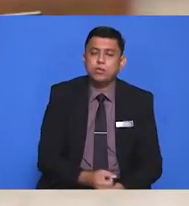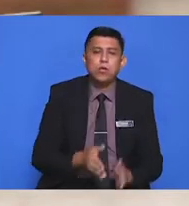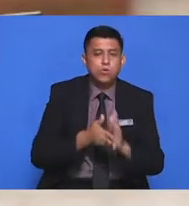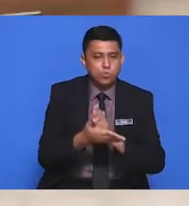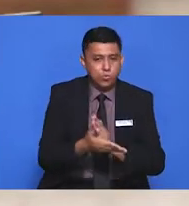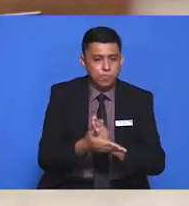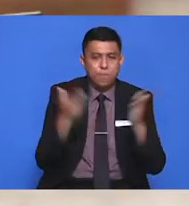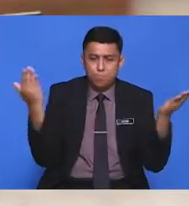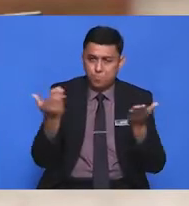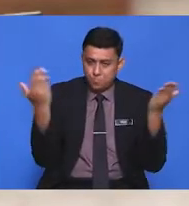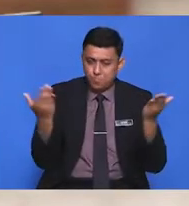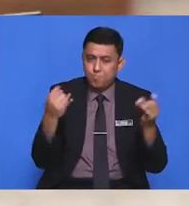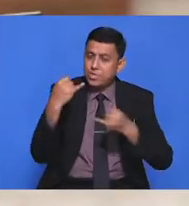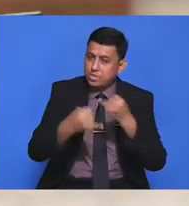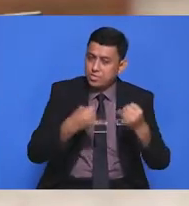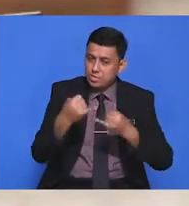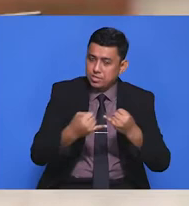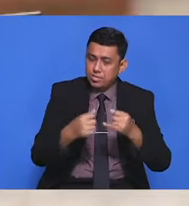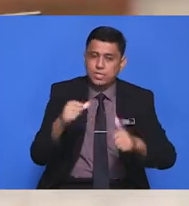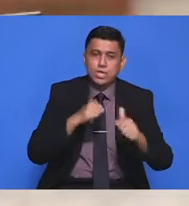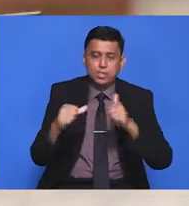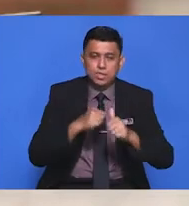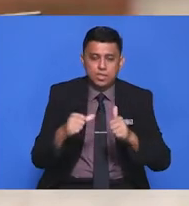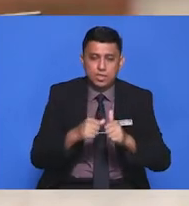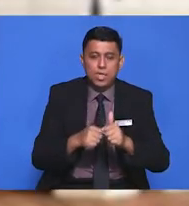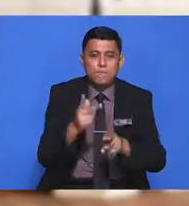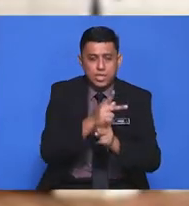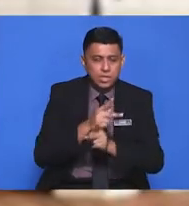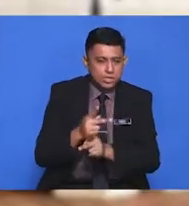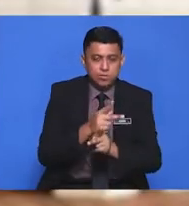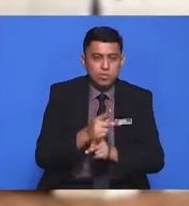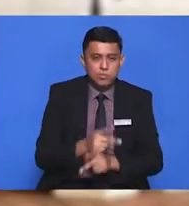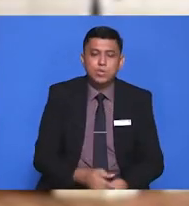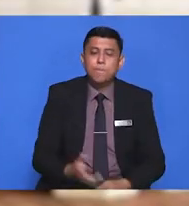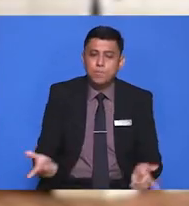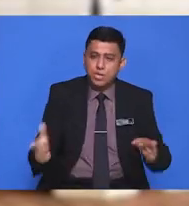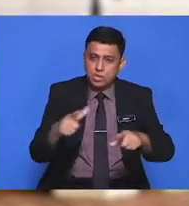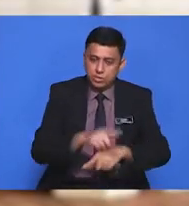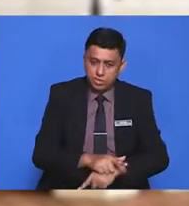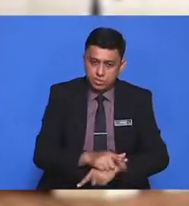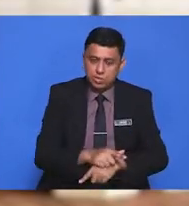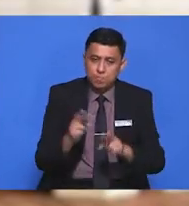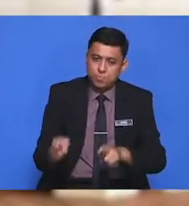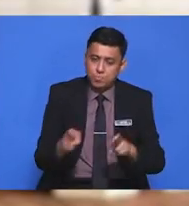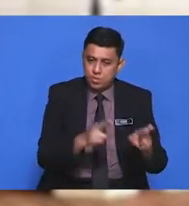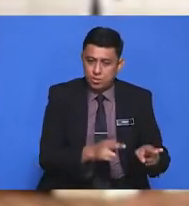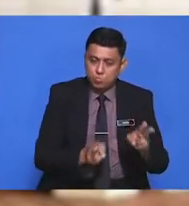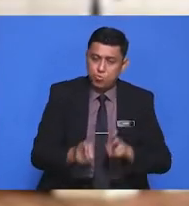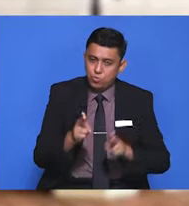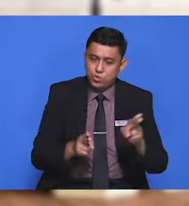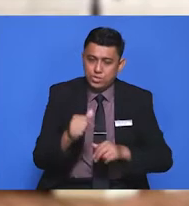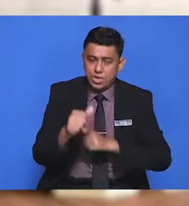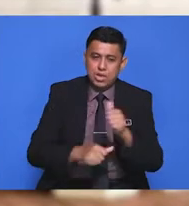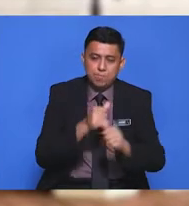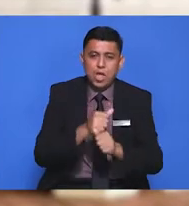harus memupuk dan menjayakan aktiviti-aktiviti pemeliharaan iaitu melindungi, merancang dan mengurus alam